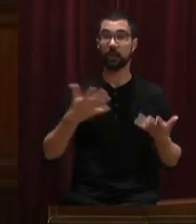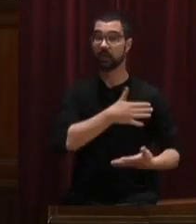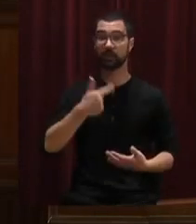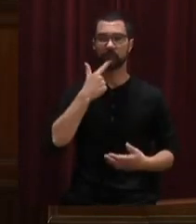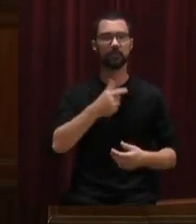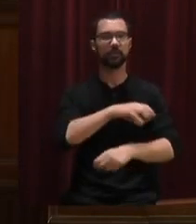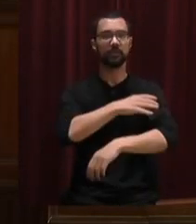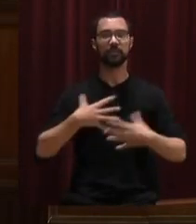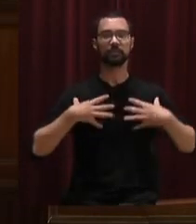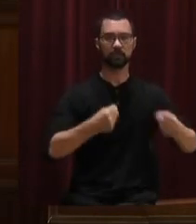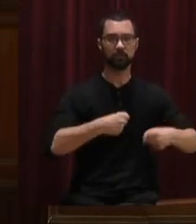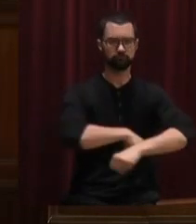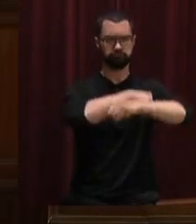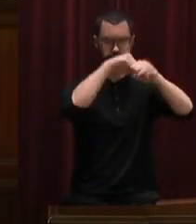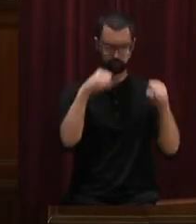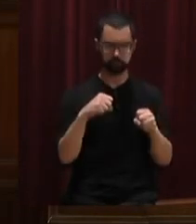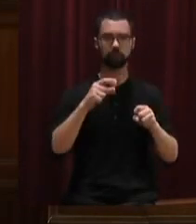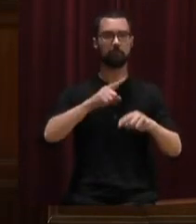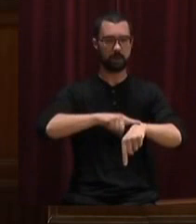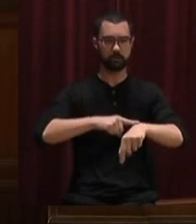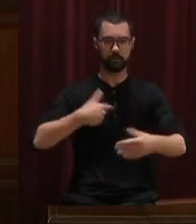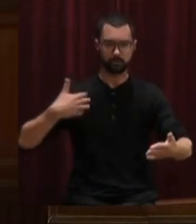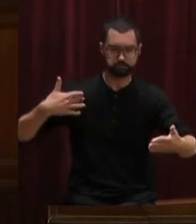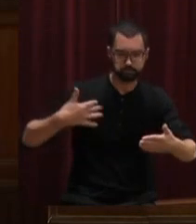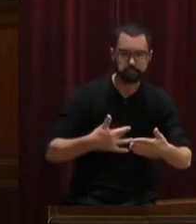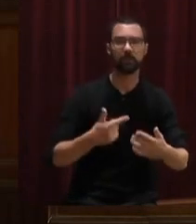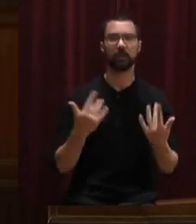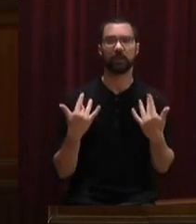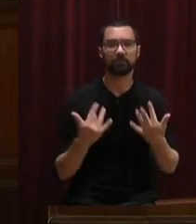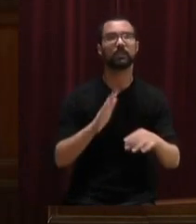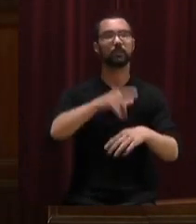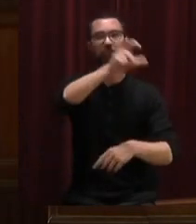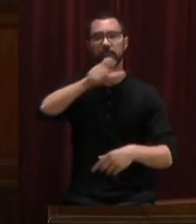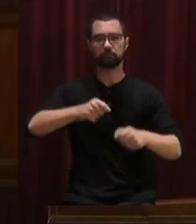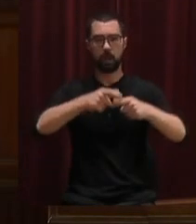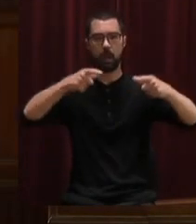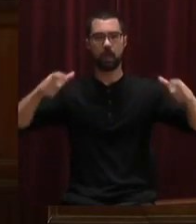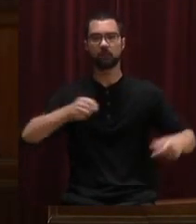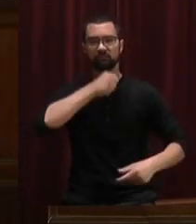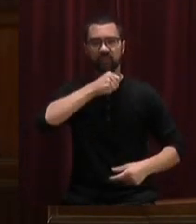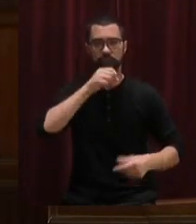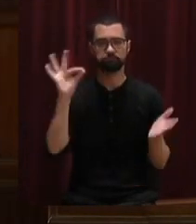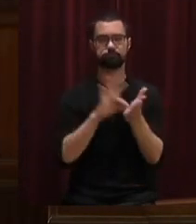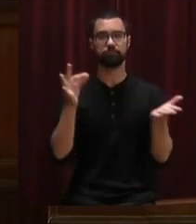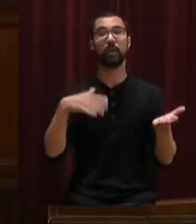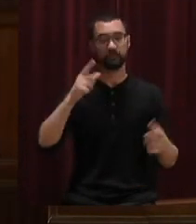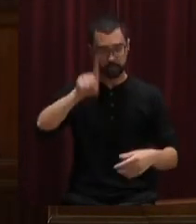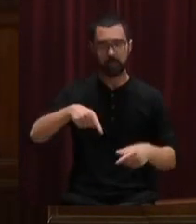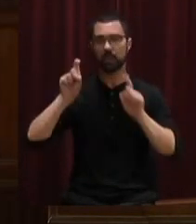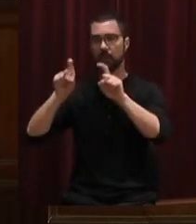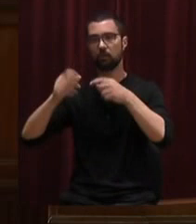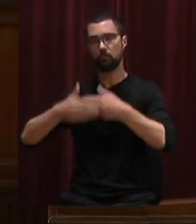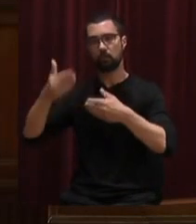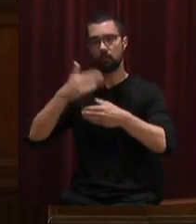sanitat i adaptar-la als temps i les exigències que suposa l'envelliment poblacional. Això vol dir oferir l'educació moderna que